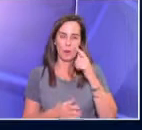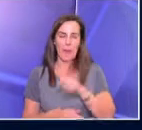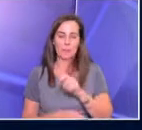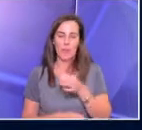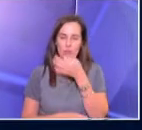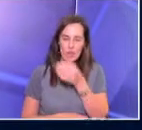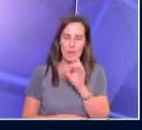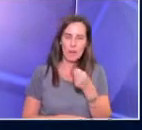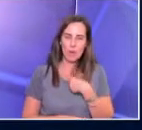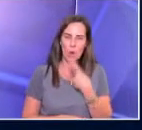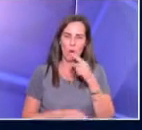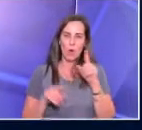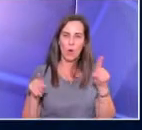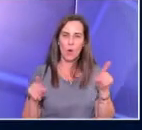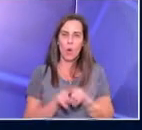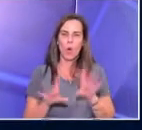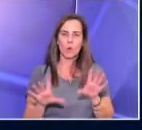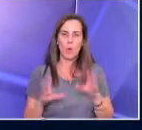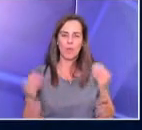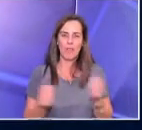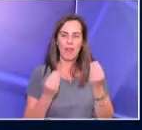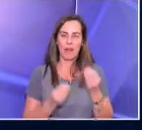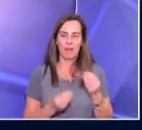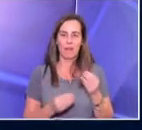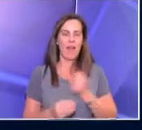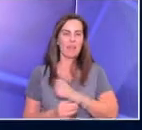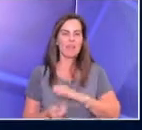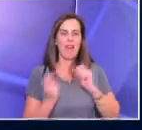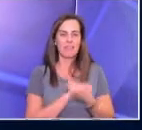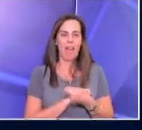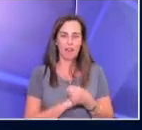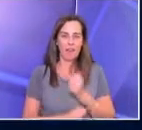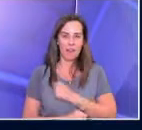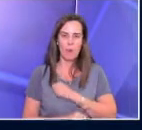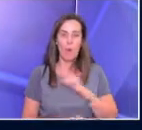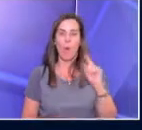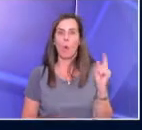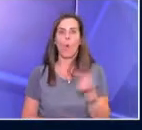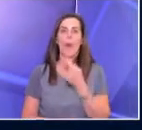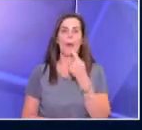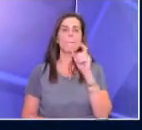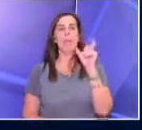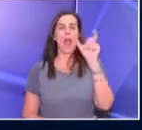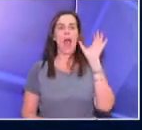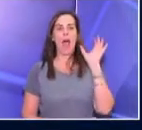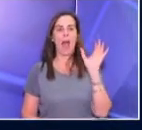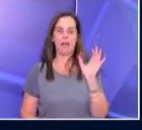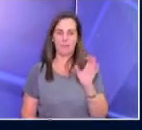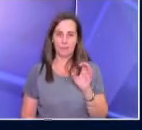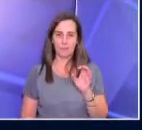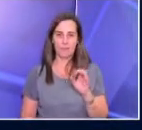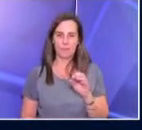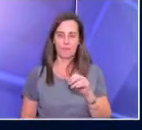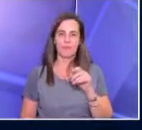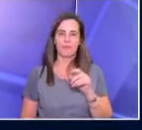במקומי. השאלה אם אנחנו מדברים על אותו פול נושאים, הדתה. אנחנו מדברים על הדתה, כולם, הדתה זה... אני אגיד לך משהו לגבי מה שאמר